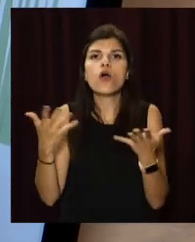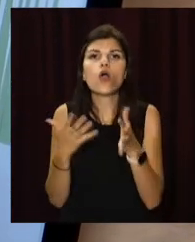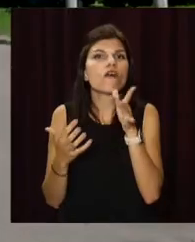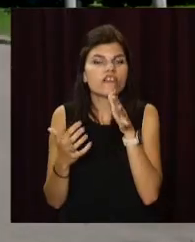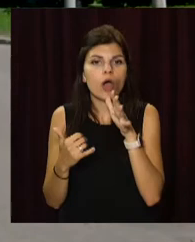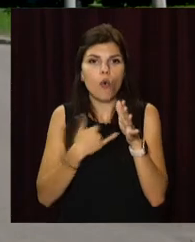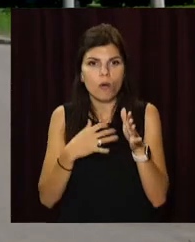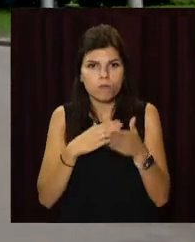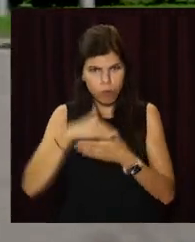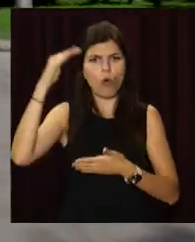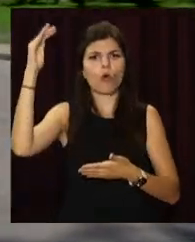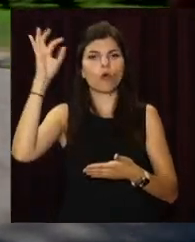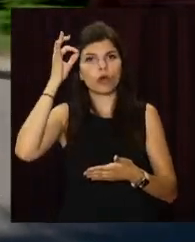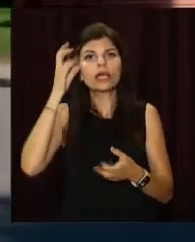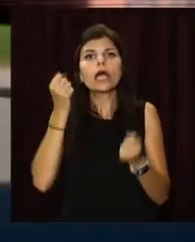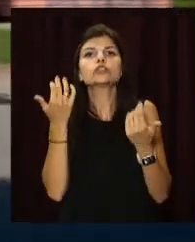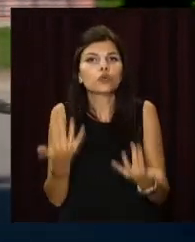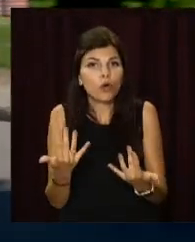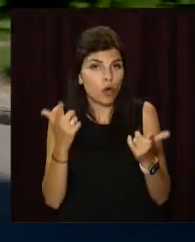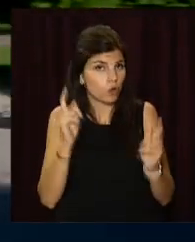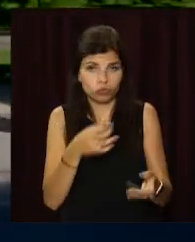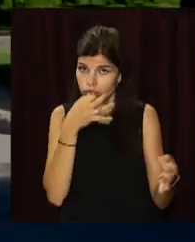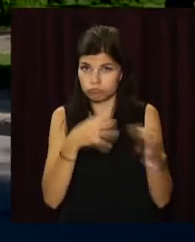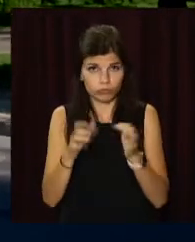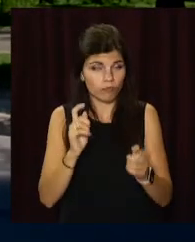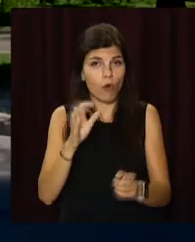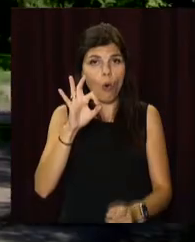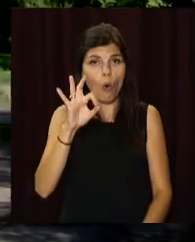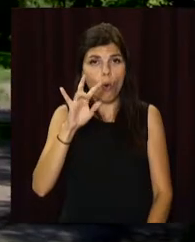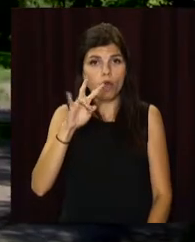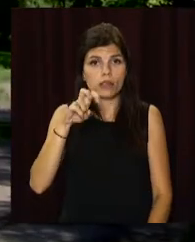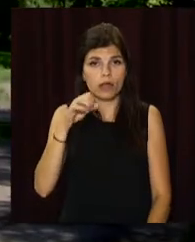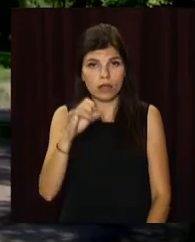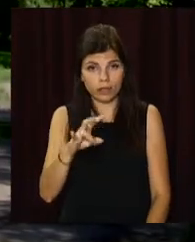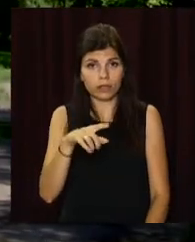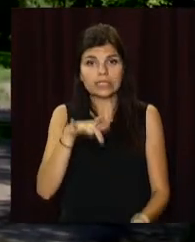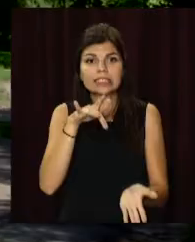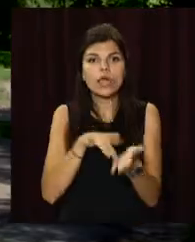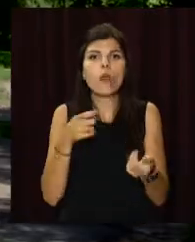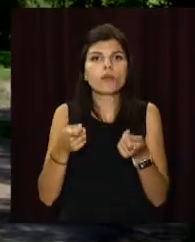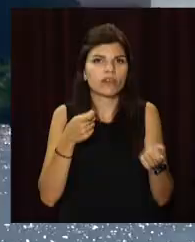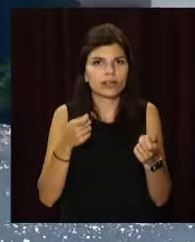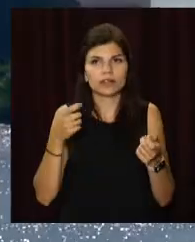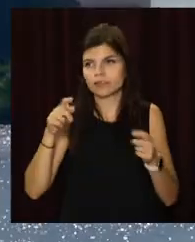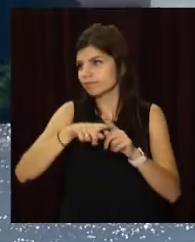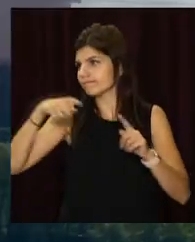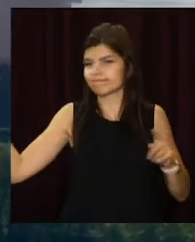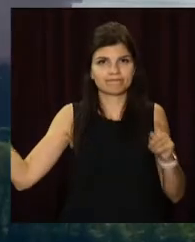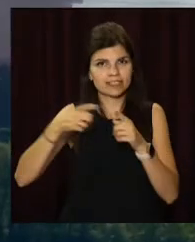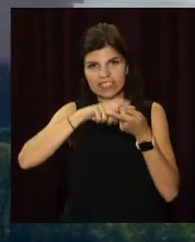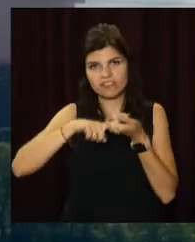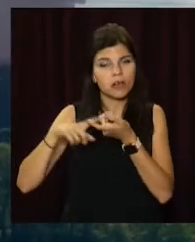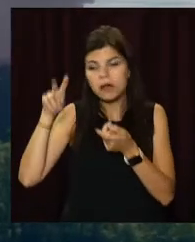насколько. З екопостів в онлайн-режимі дані передаватимуть у Центр управління моніторингом, який їх оброблятиме. Надалі